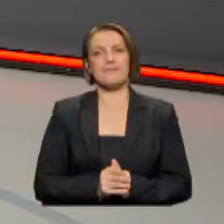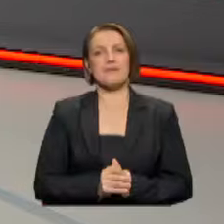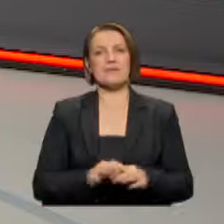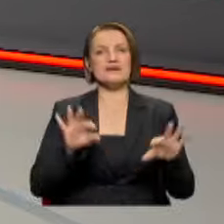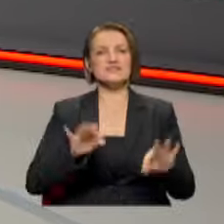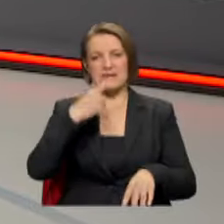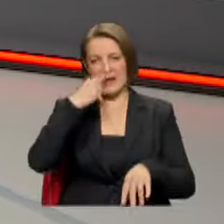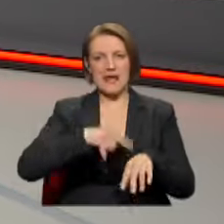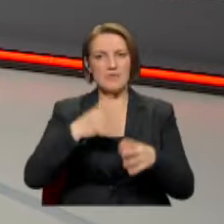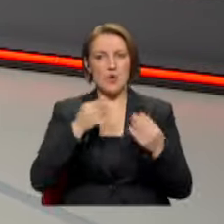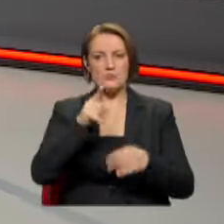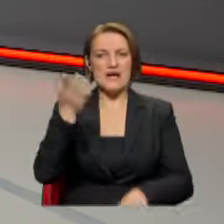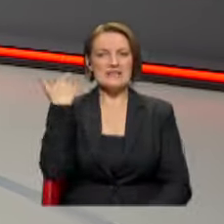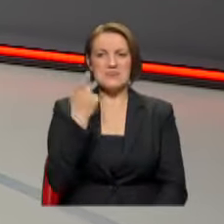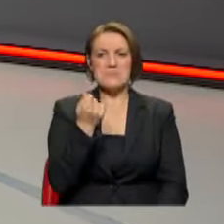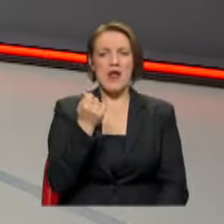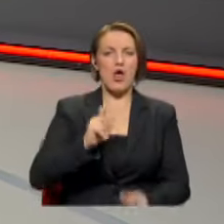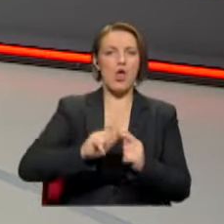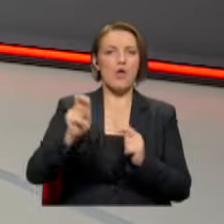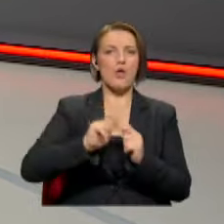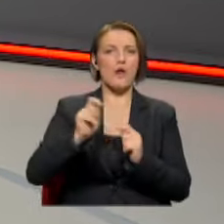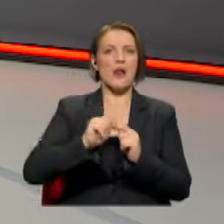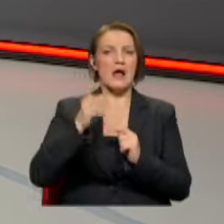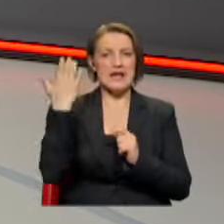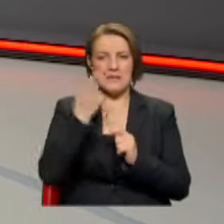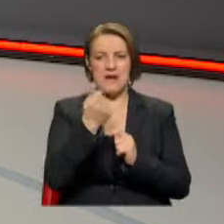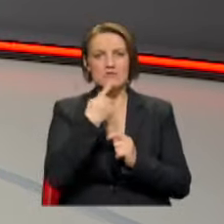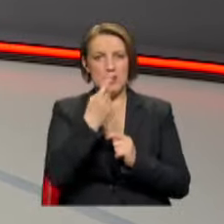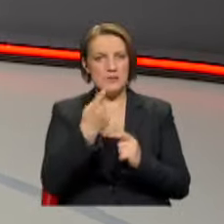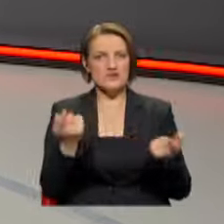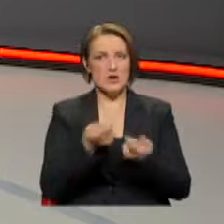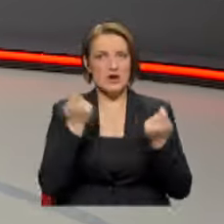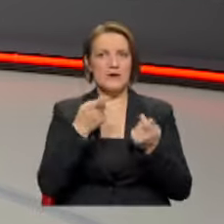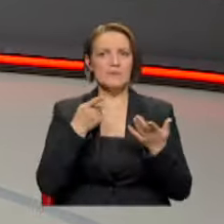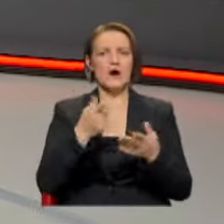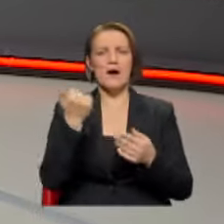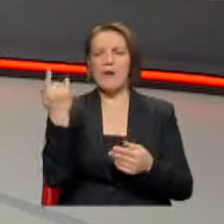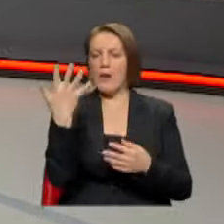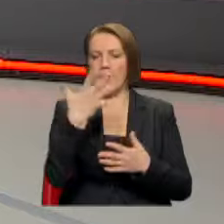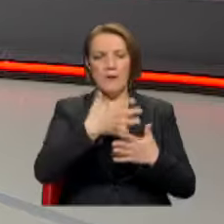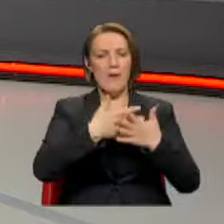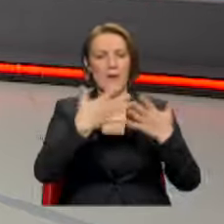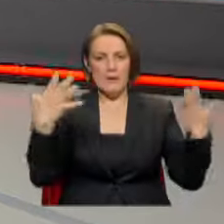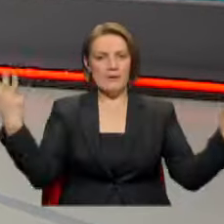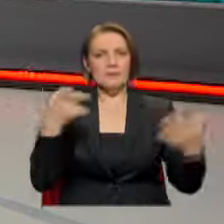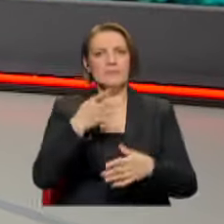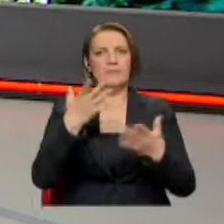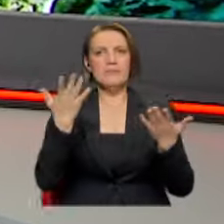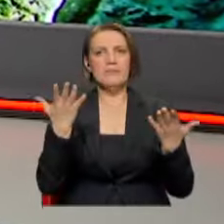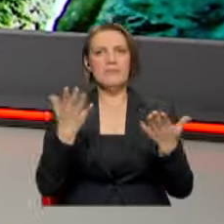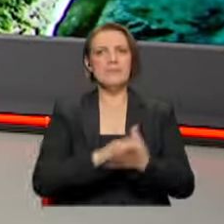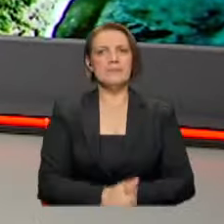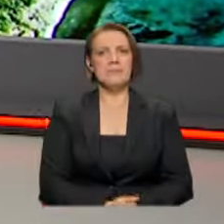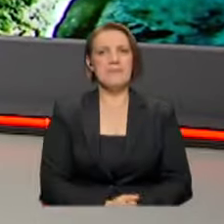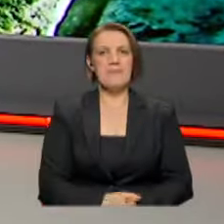şimdi emin olun bunları eski paralarla ödenen şeyleri Şimdi eski paralarla da söylemeye kalksak Burası rakamlar cehennemine rakamlar şeü